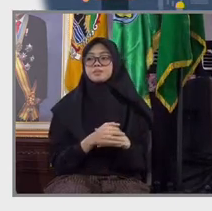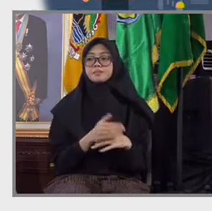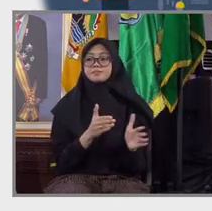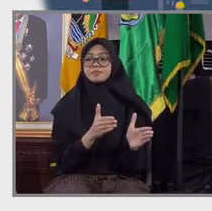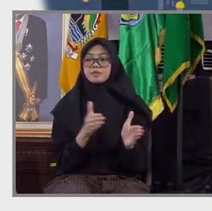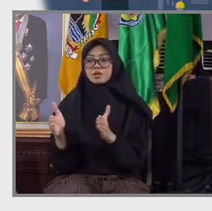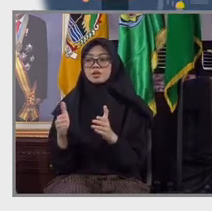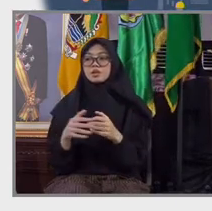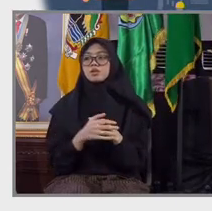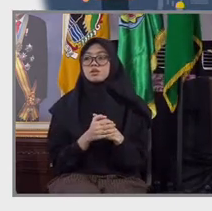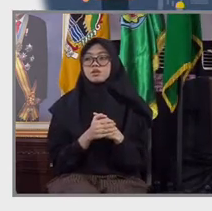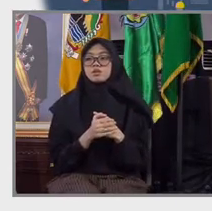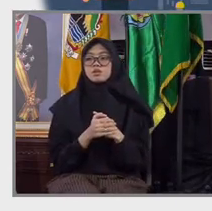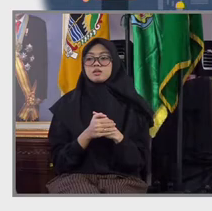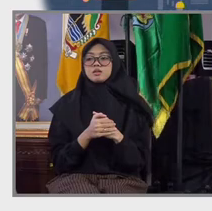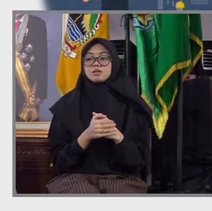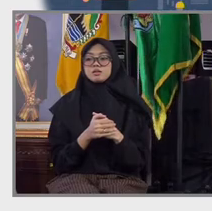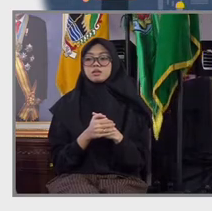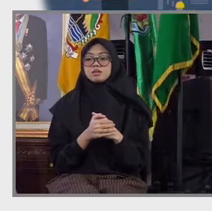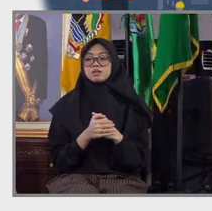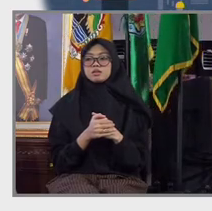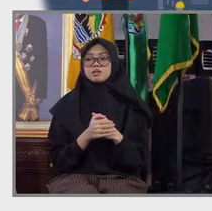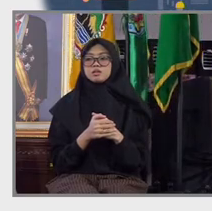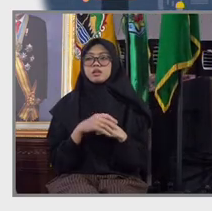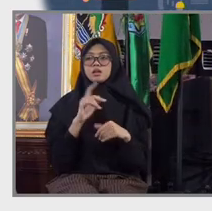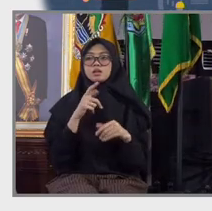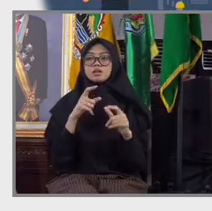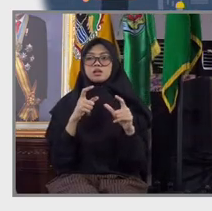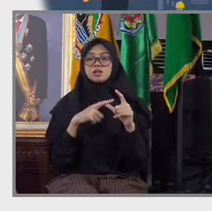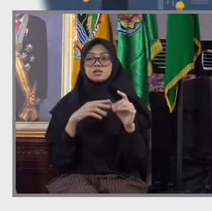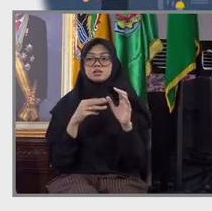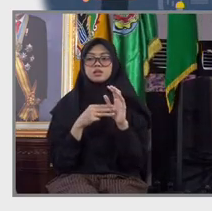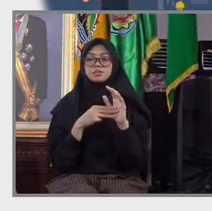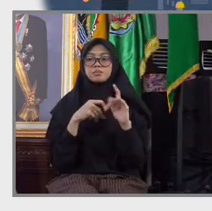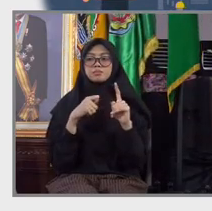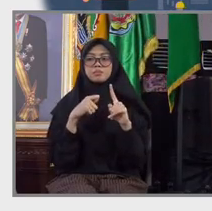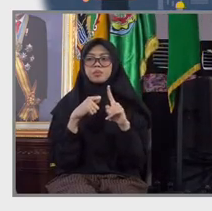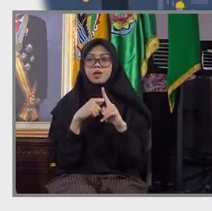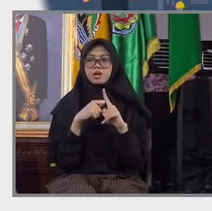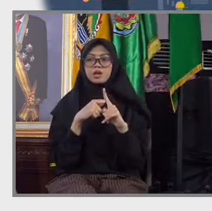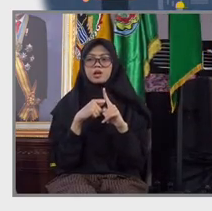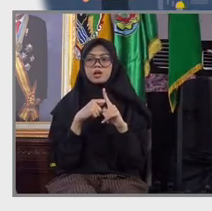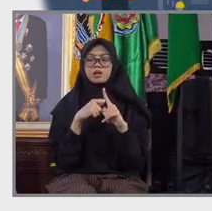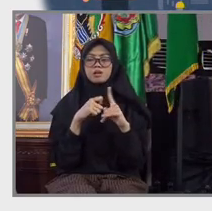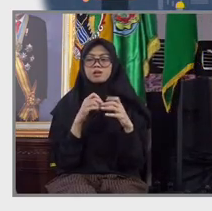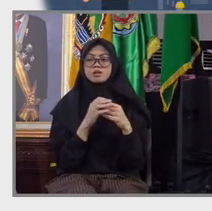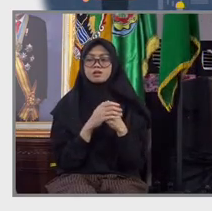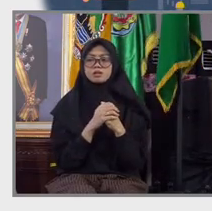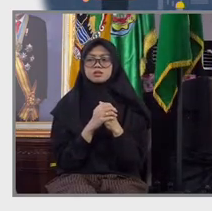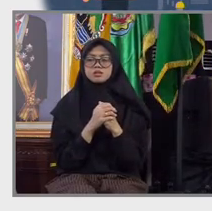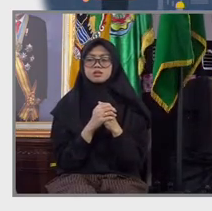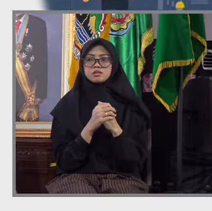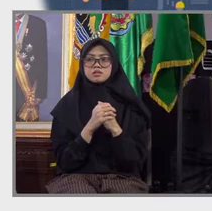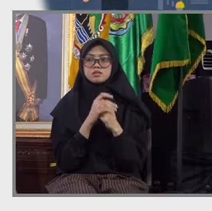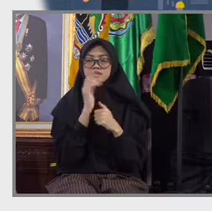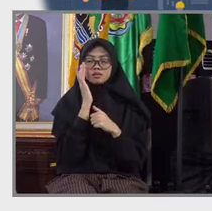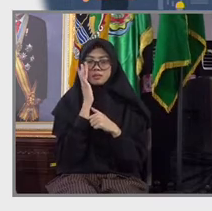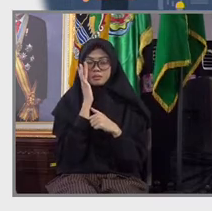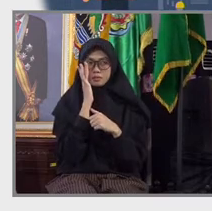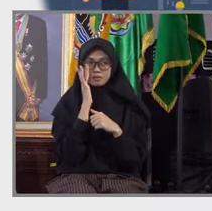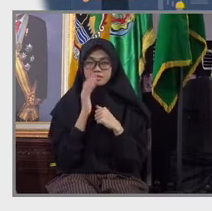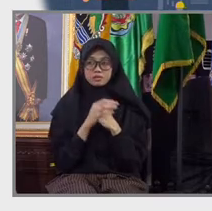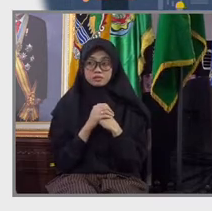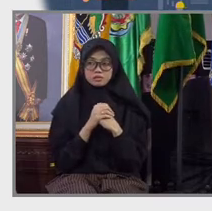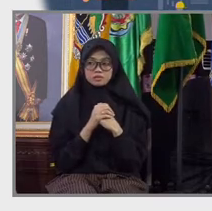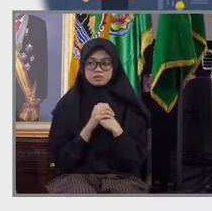Berikutnya adalah penyediaan SPMA Kali Kuto, ini juga sebagai langkah-langkah pendukung. Nah,